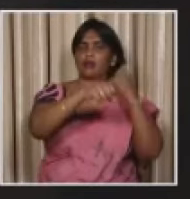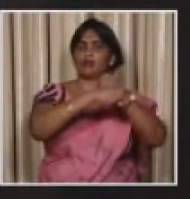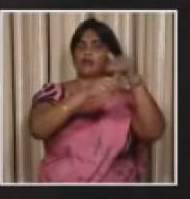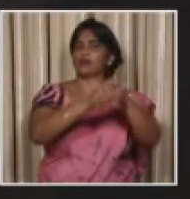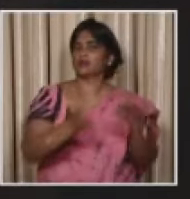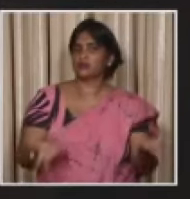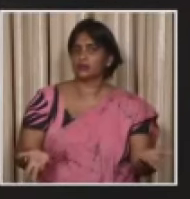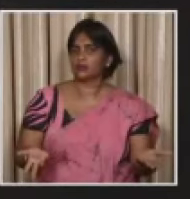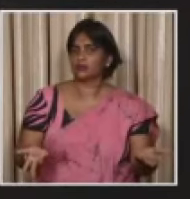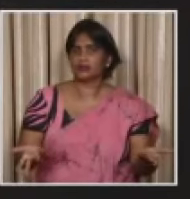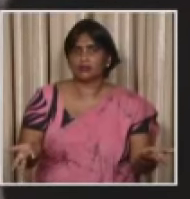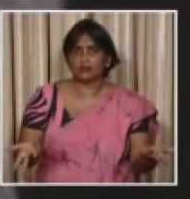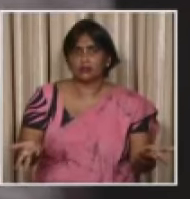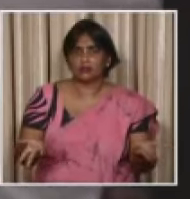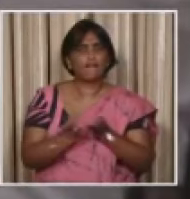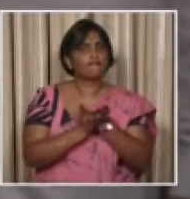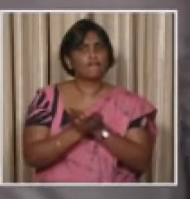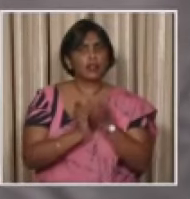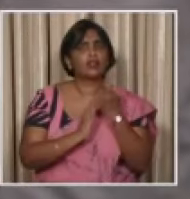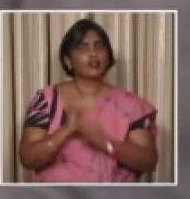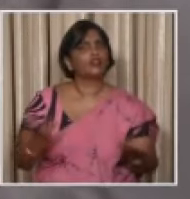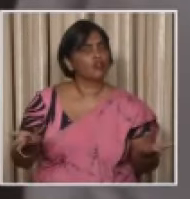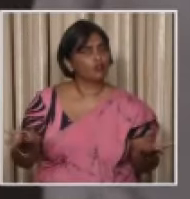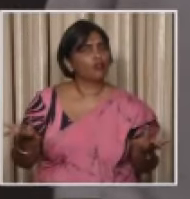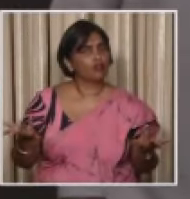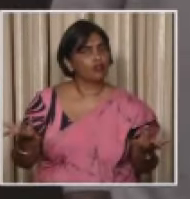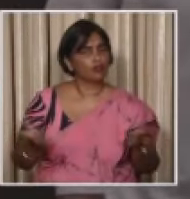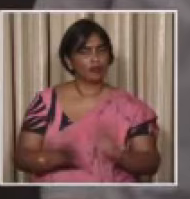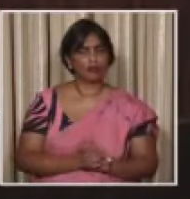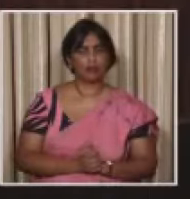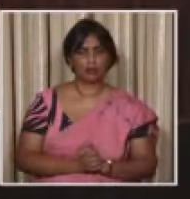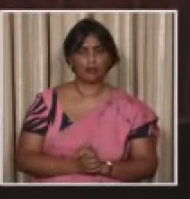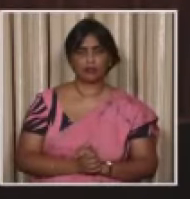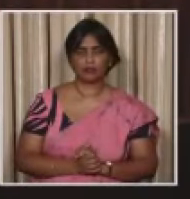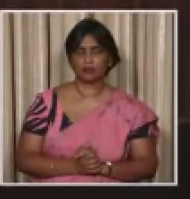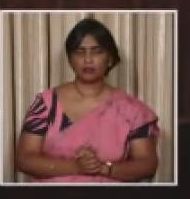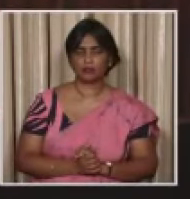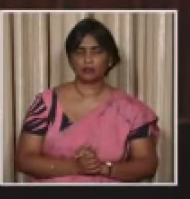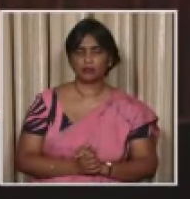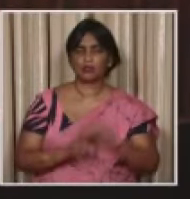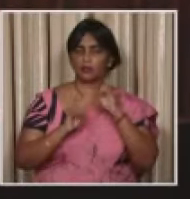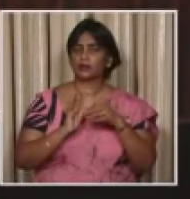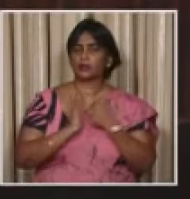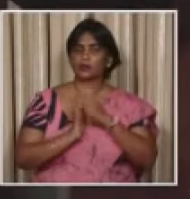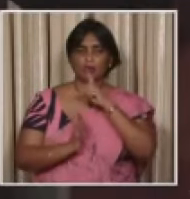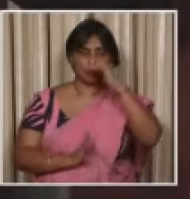ඉන්නවා. කරුණ මේ මෙහෙම විනයක් නීතියක් රීතියක් තියෙනවද නැද්ද? බොහොමයි මම ඒක බලාගන්න. ගරු කතානායකතුමනි